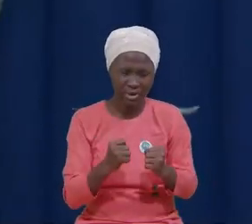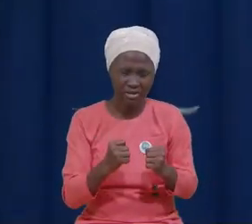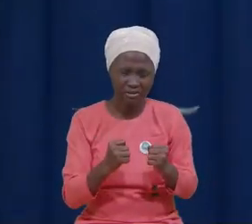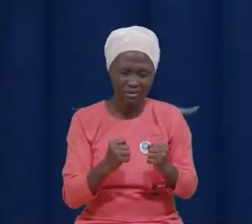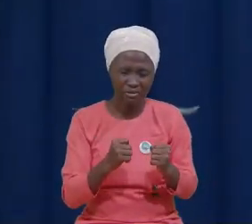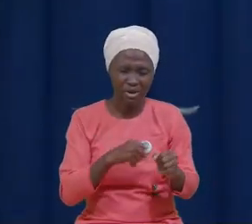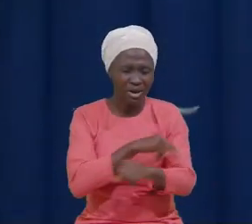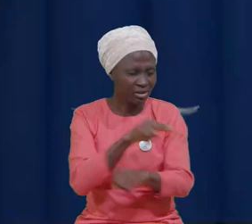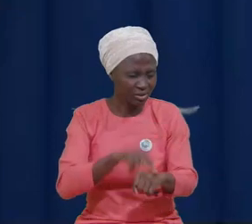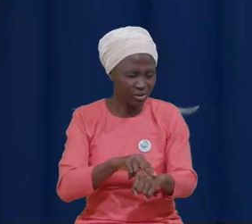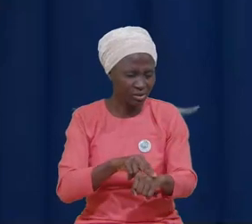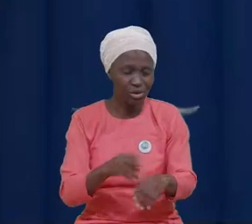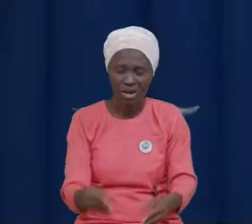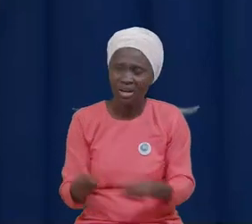nation,